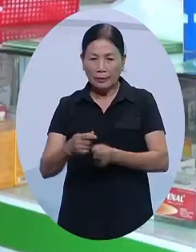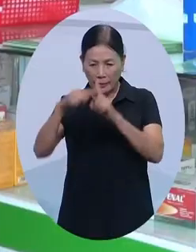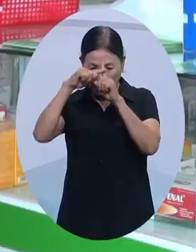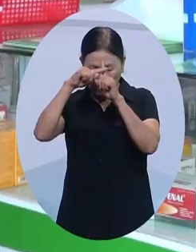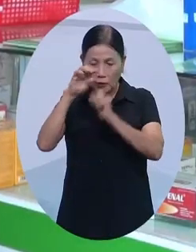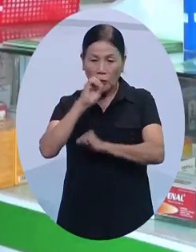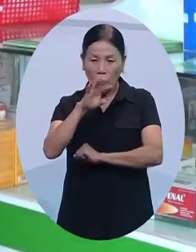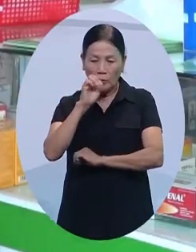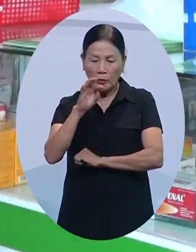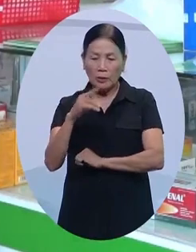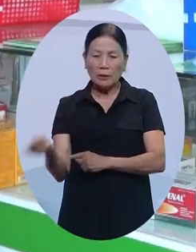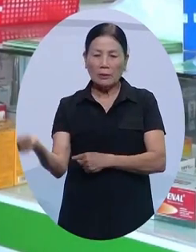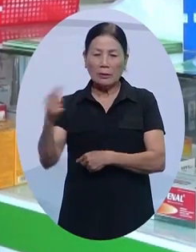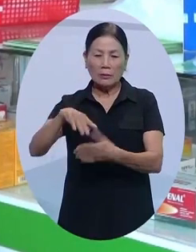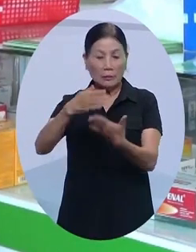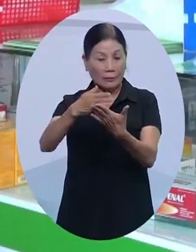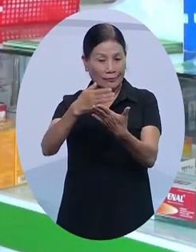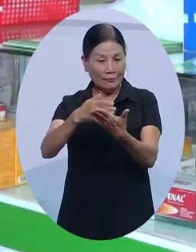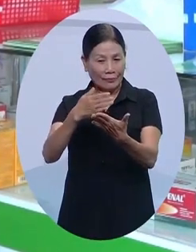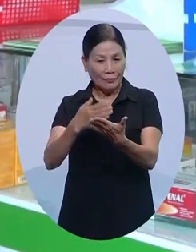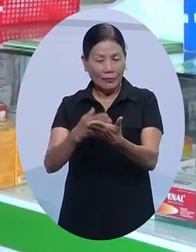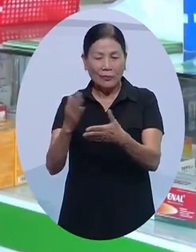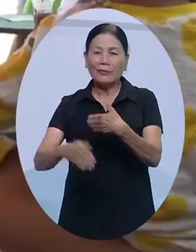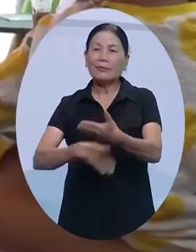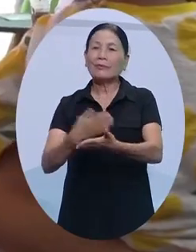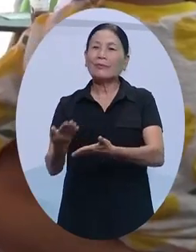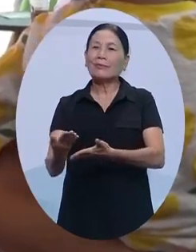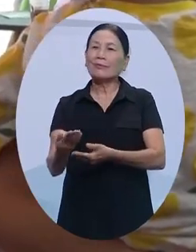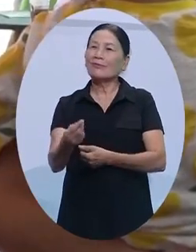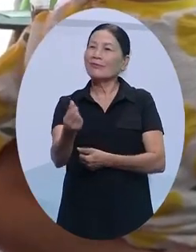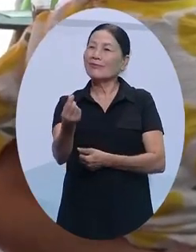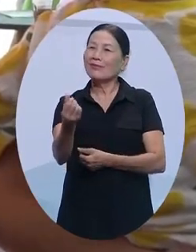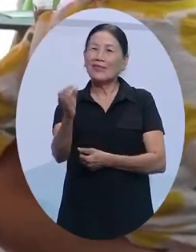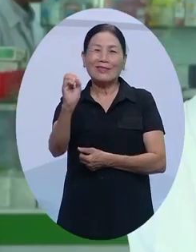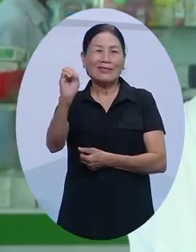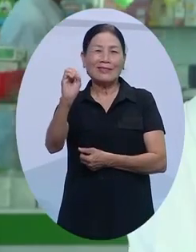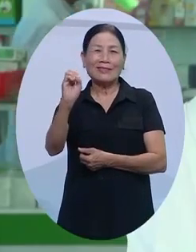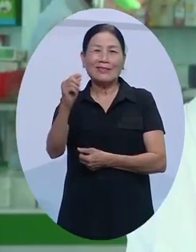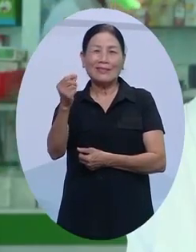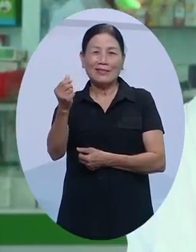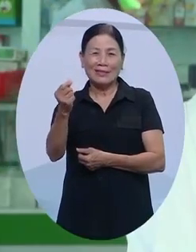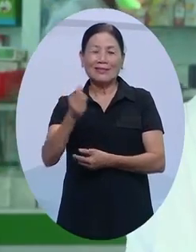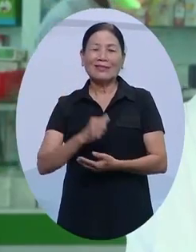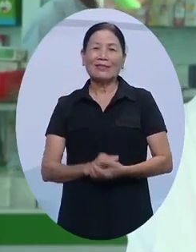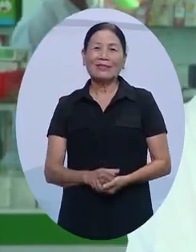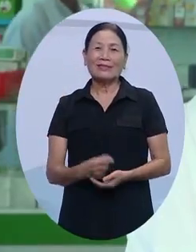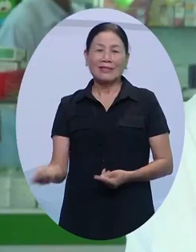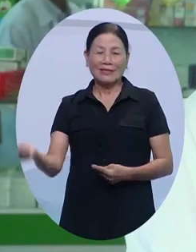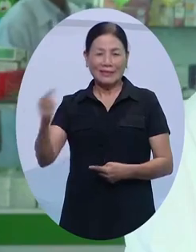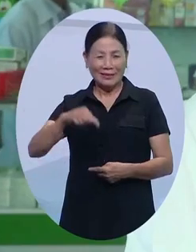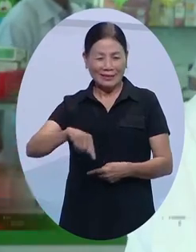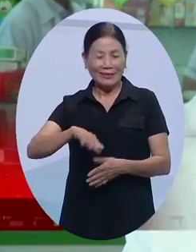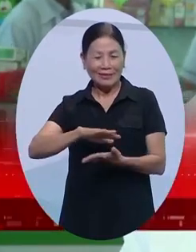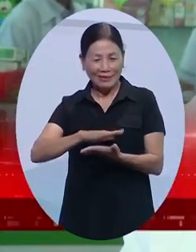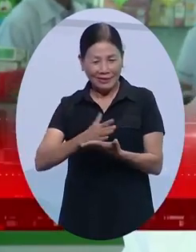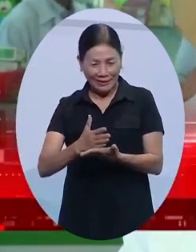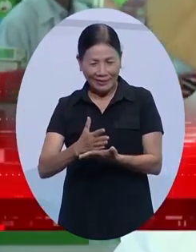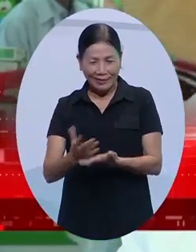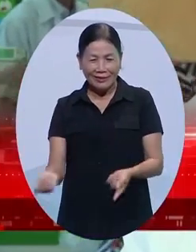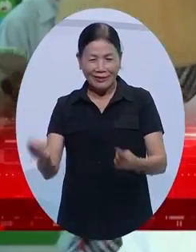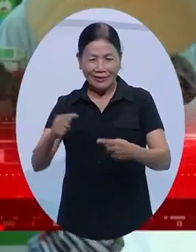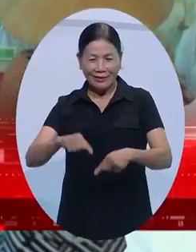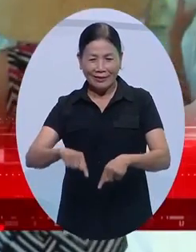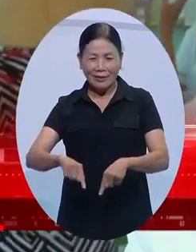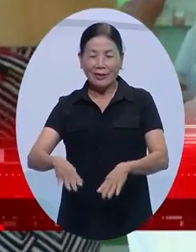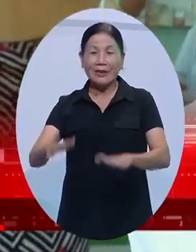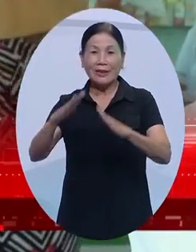môn tư vấn các thuốc kê đơn và bán các đơn thuốc với giá 0 đồng. Với văn hóa là IDC là sẻ chia thì tất cả các điểm của nhà thuốc